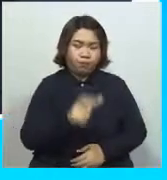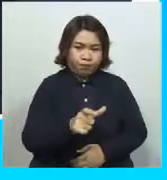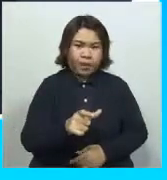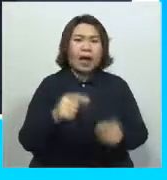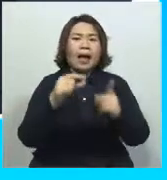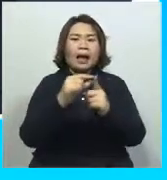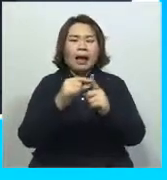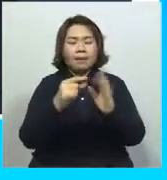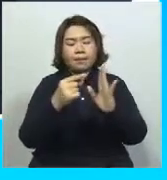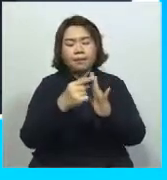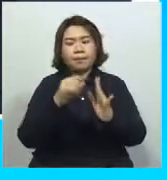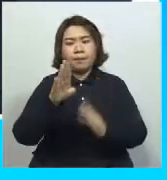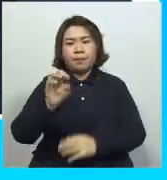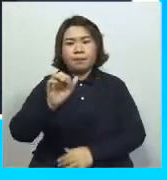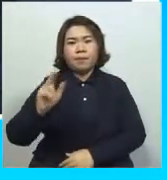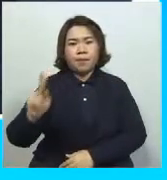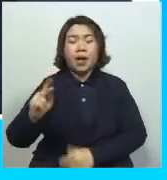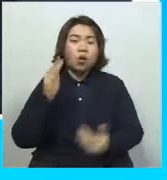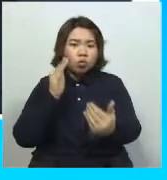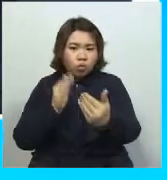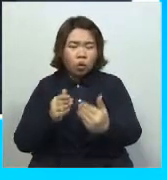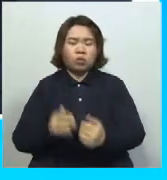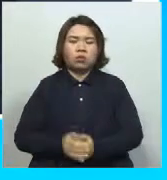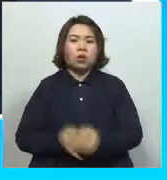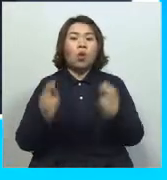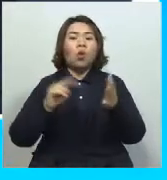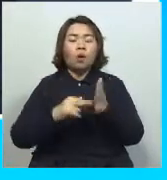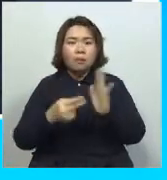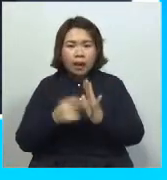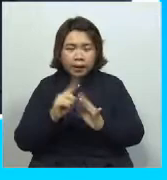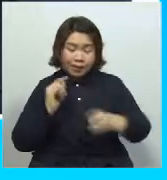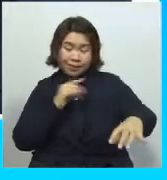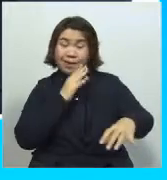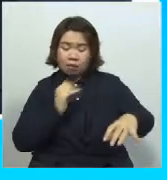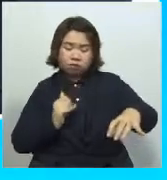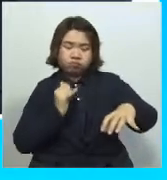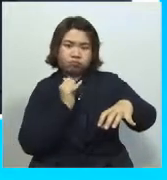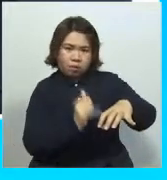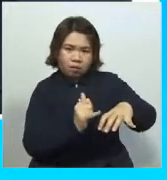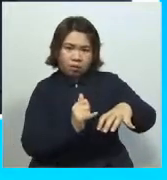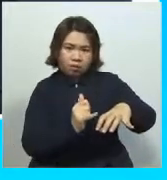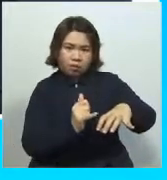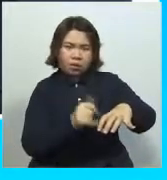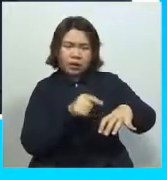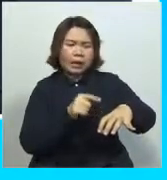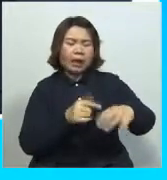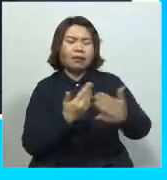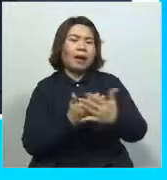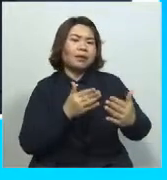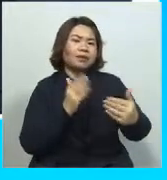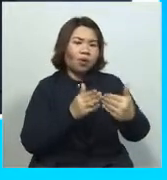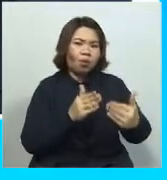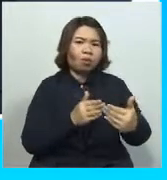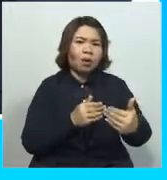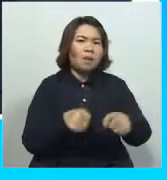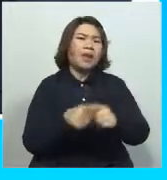ว่าเบิกจ่ายตรงเนี่ยหมายความว่าจะเป็นไข้คนไข้ที่เดินเข้าไปนะคะหรือไข้ในก็คือนอนในโรงพยาบาลเนี่ยก็คือ